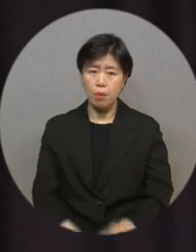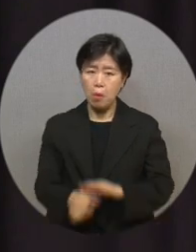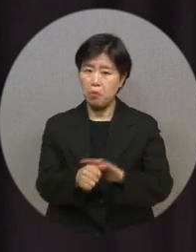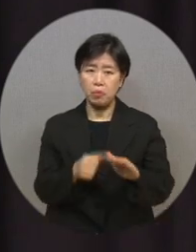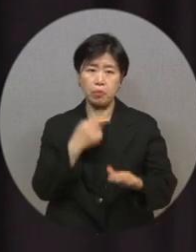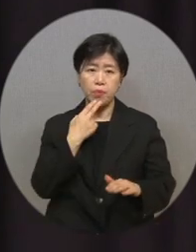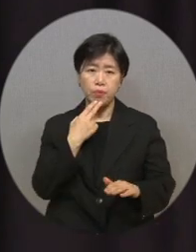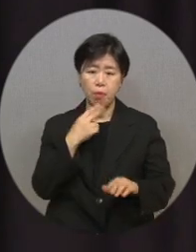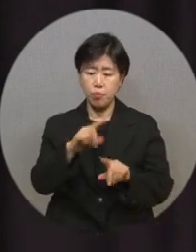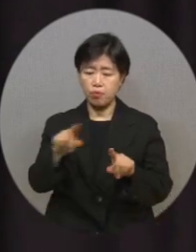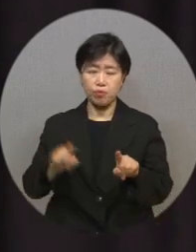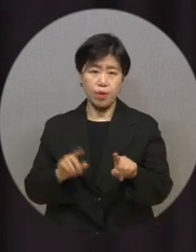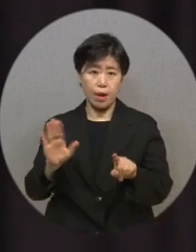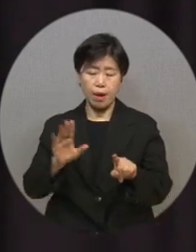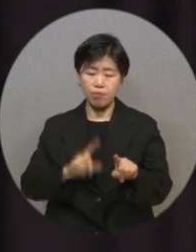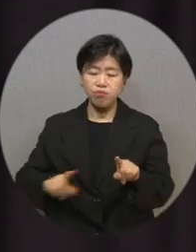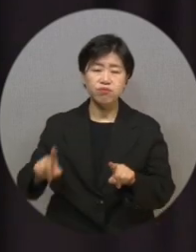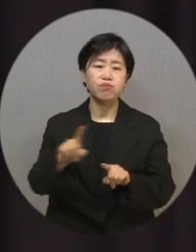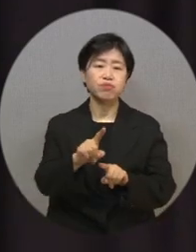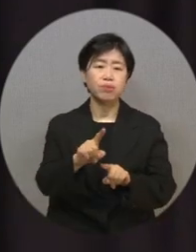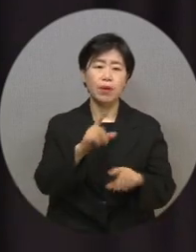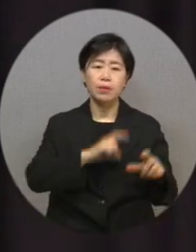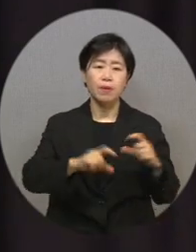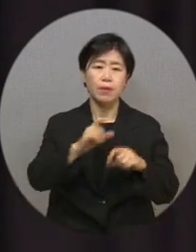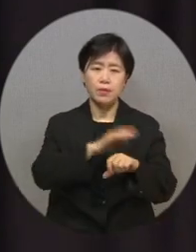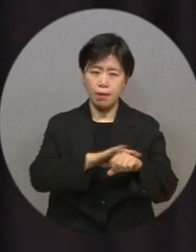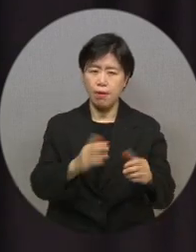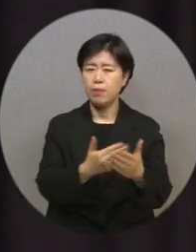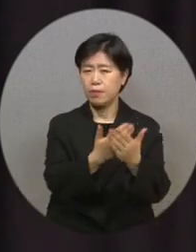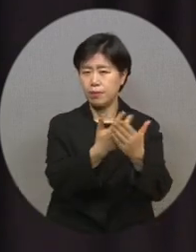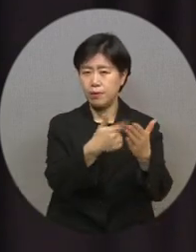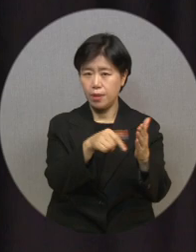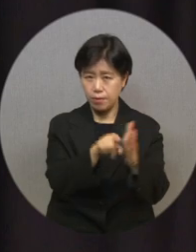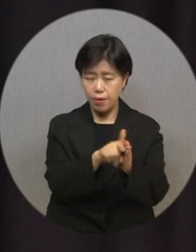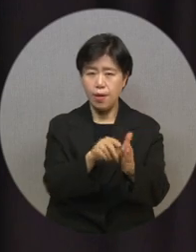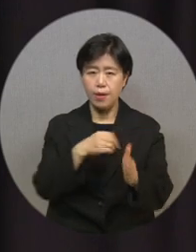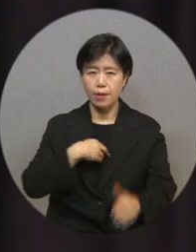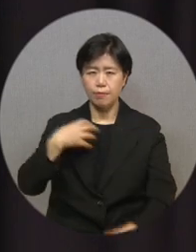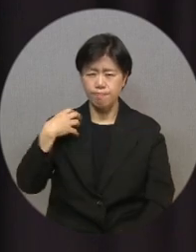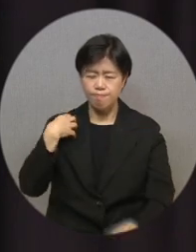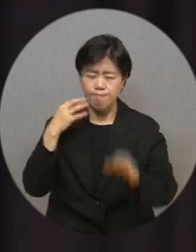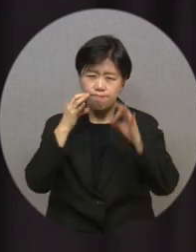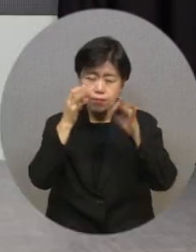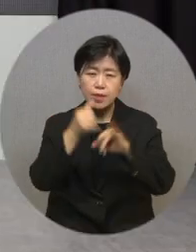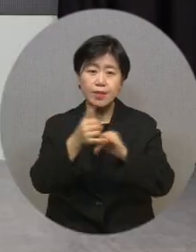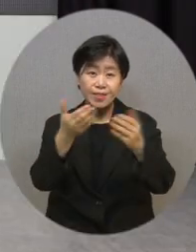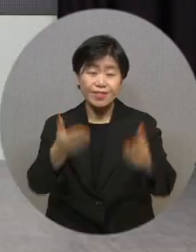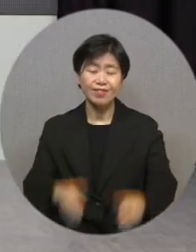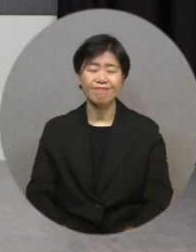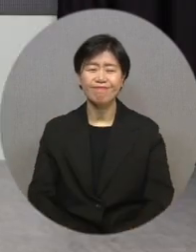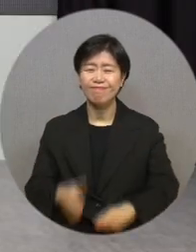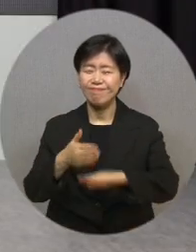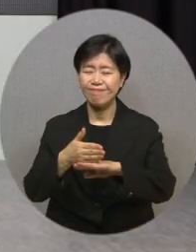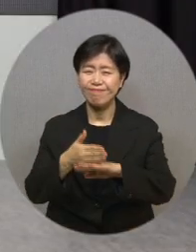선진적으로 진보적으로 어 하는데 어 이익을 담당하고자 합니다